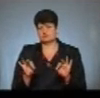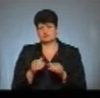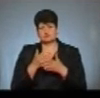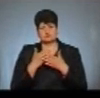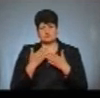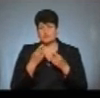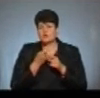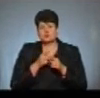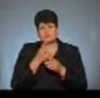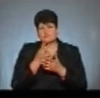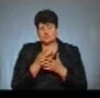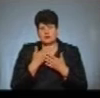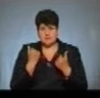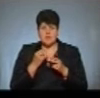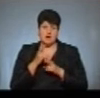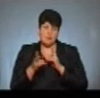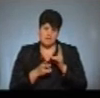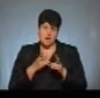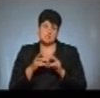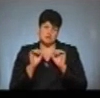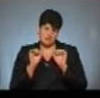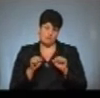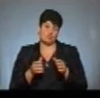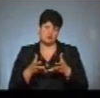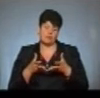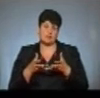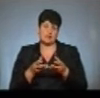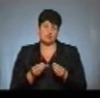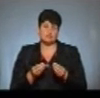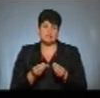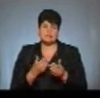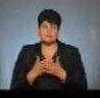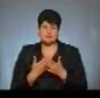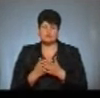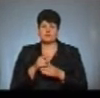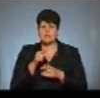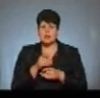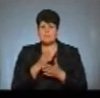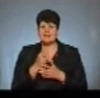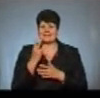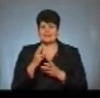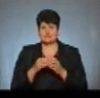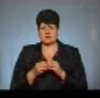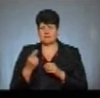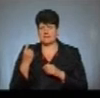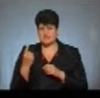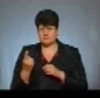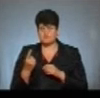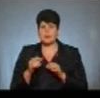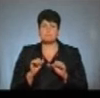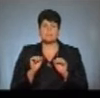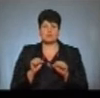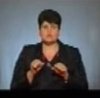дозволено, цього не передбачено. А от апеляція може вплинути, а саме вона має 3 результати. Перше, ми